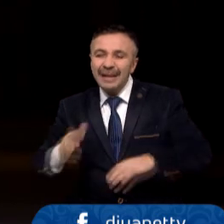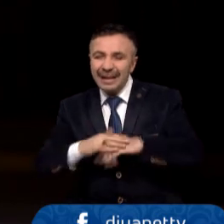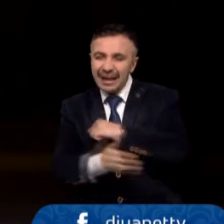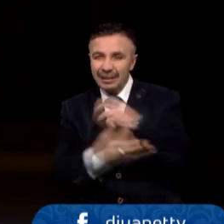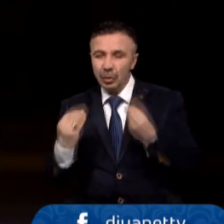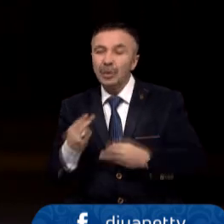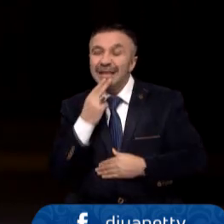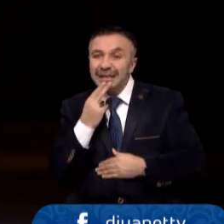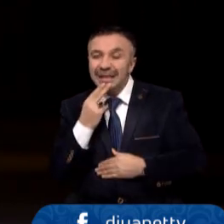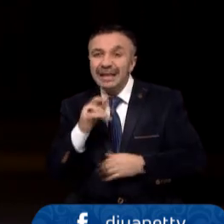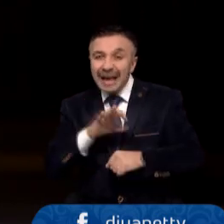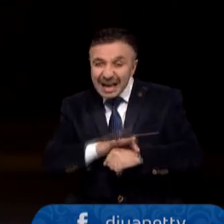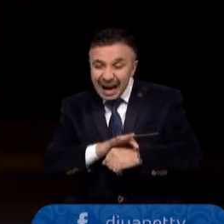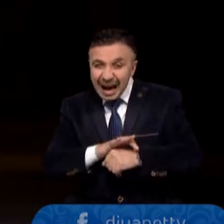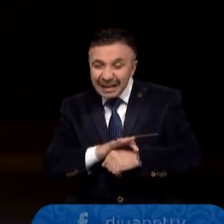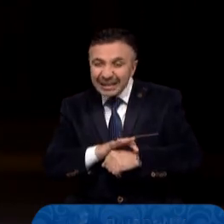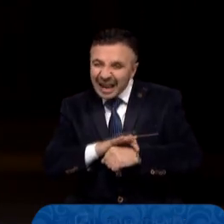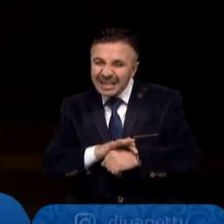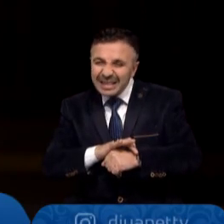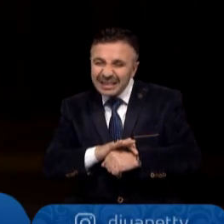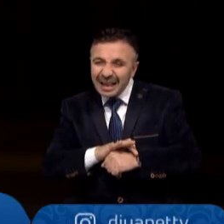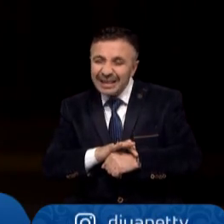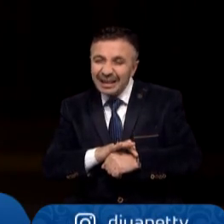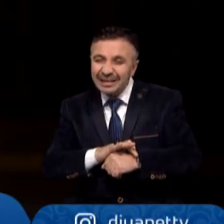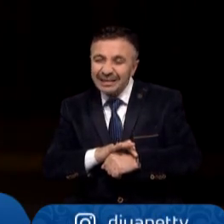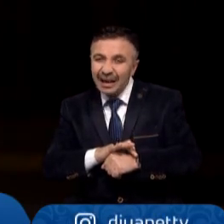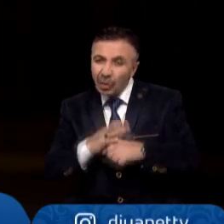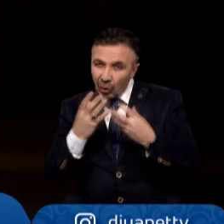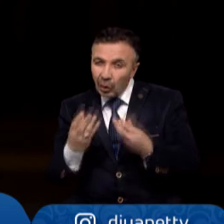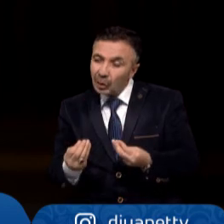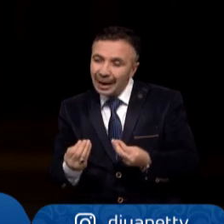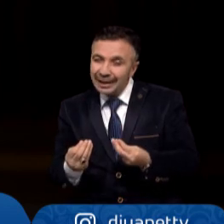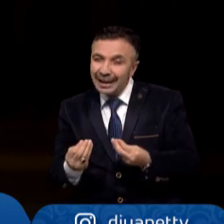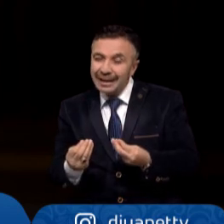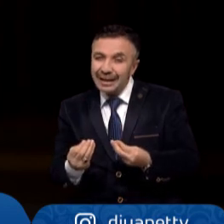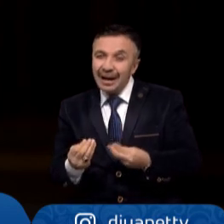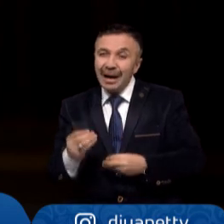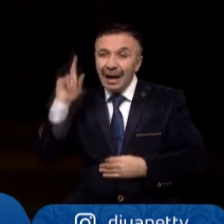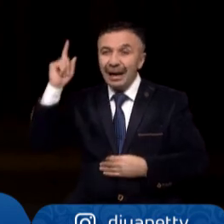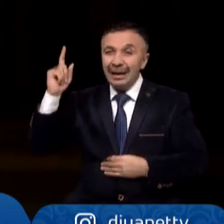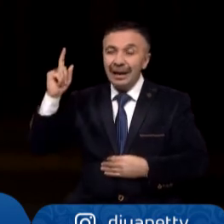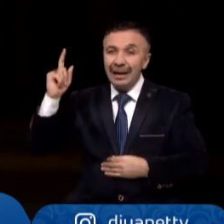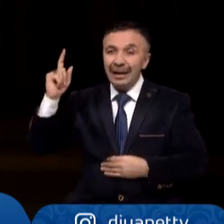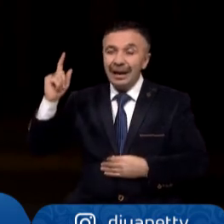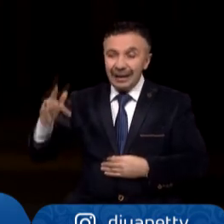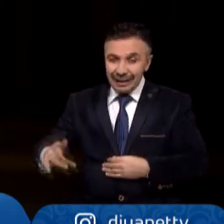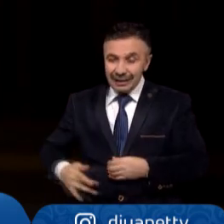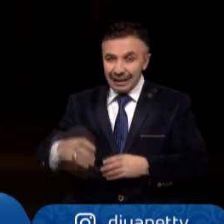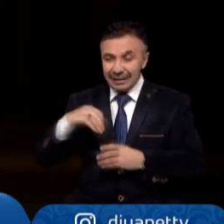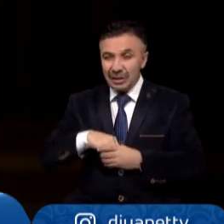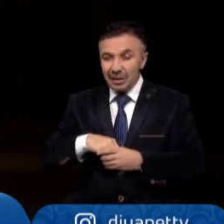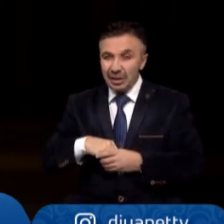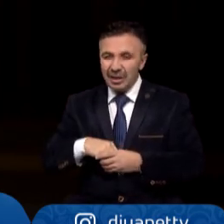Ya kızım o rahatsız iken Cihat aşkına Yollara